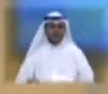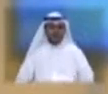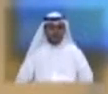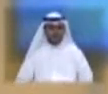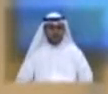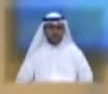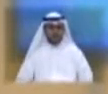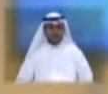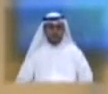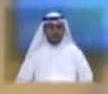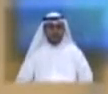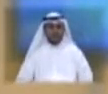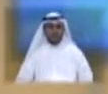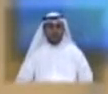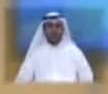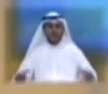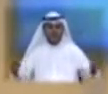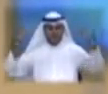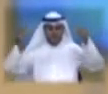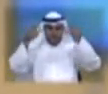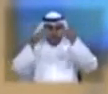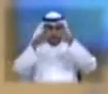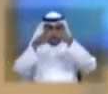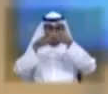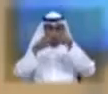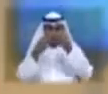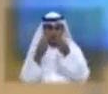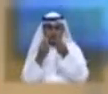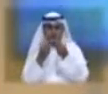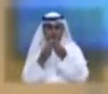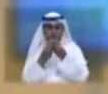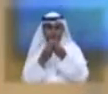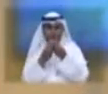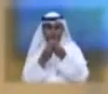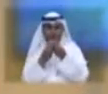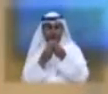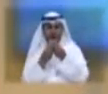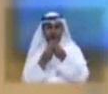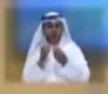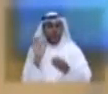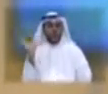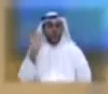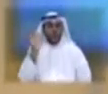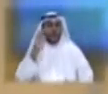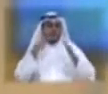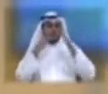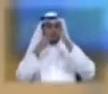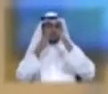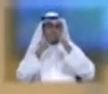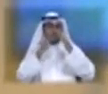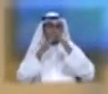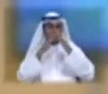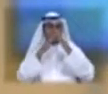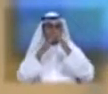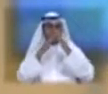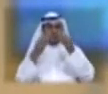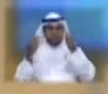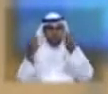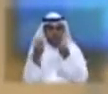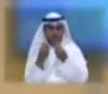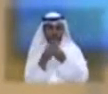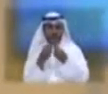عقد مكتب البرلمان العربي اجتماعه 14 من الفصل التشريعي الأول في العاصمة المصرية القاهرة